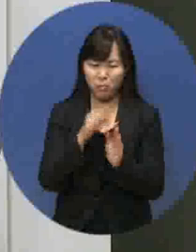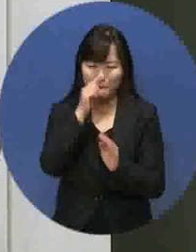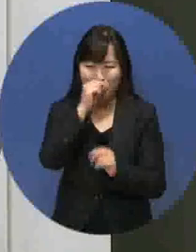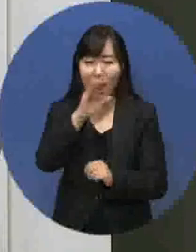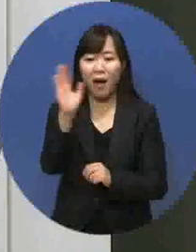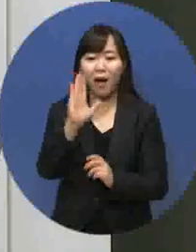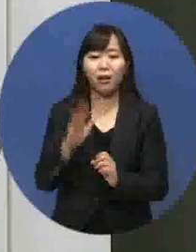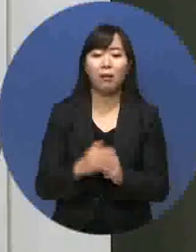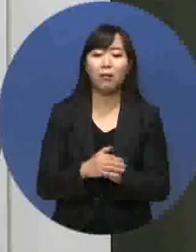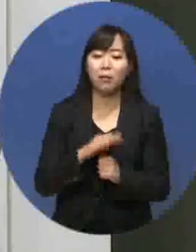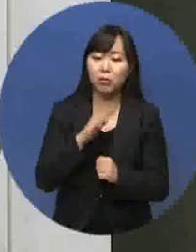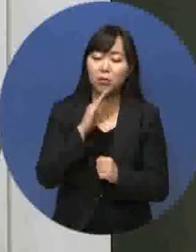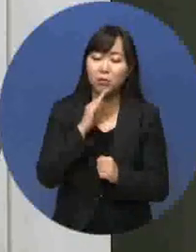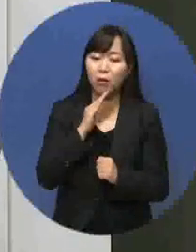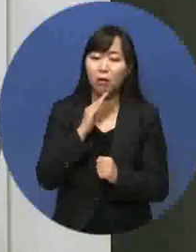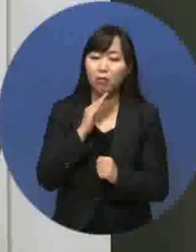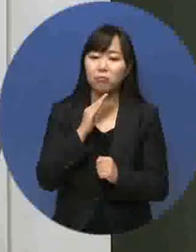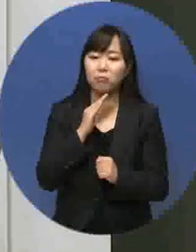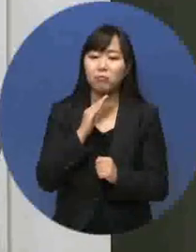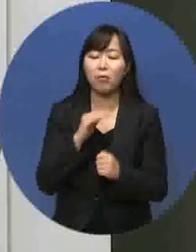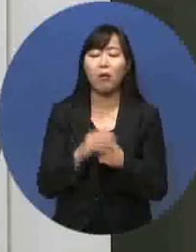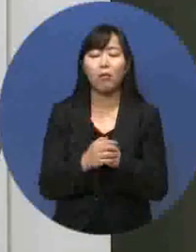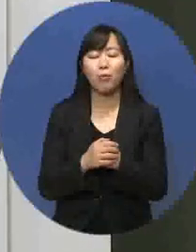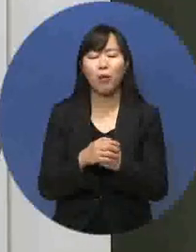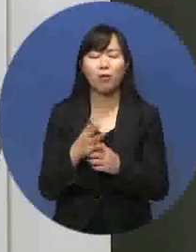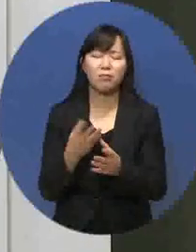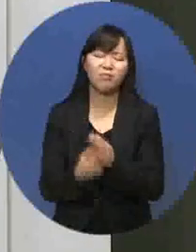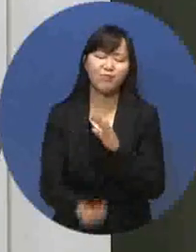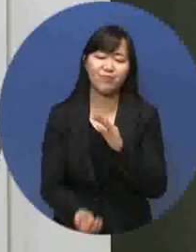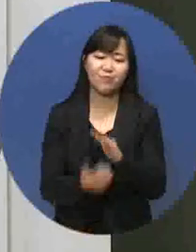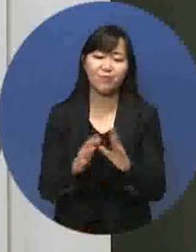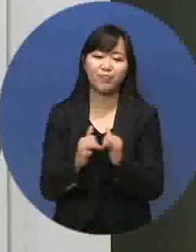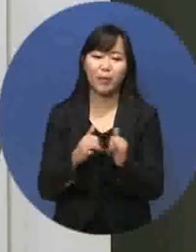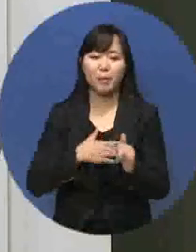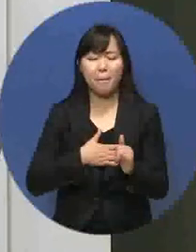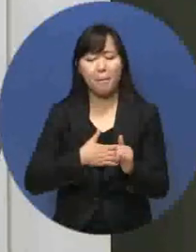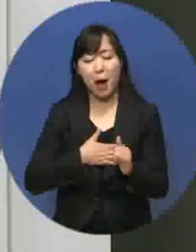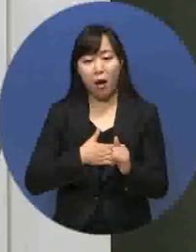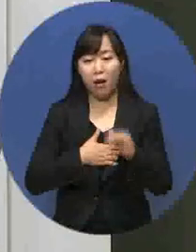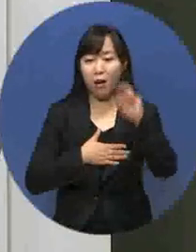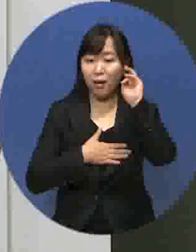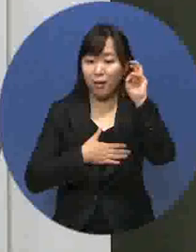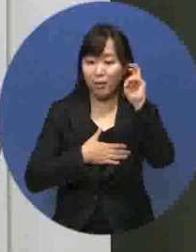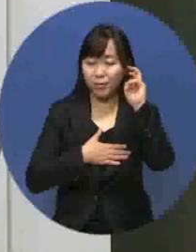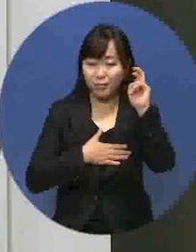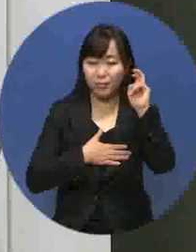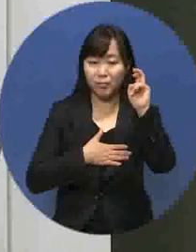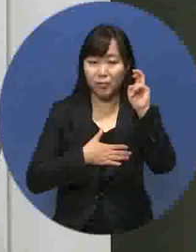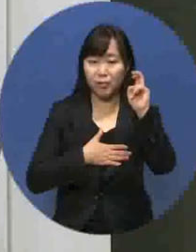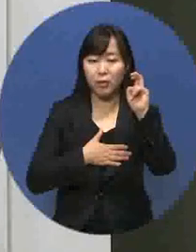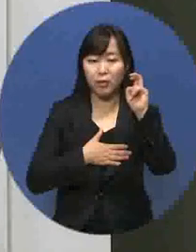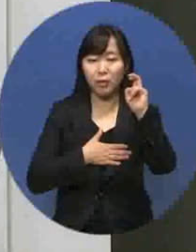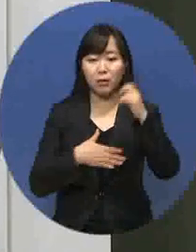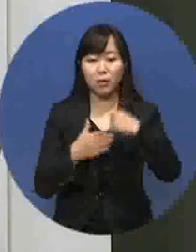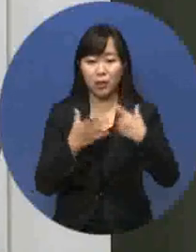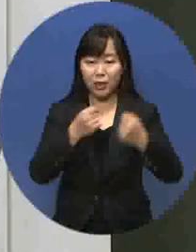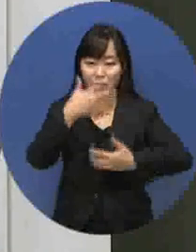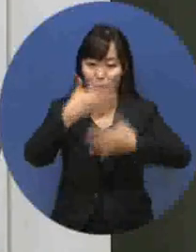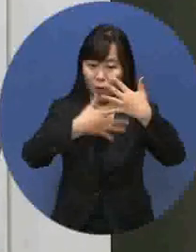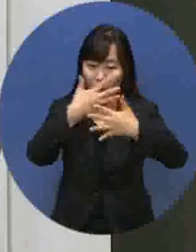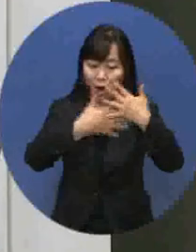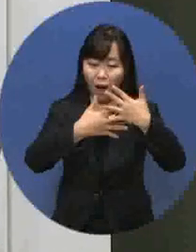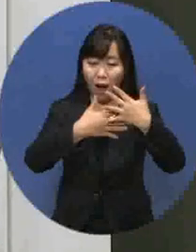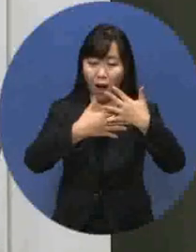게 아니라 아주 이제 숙달된 국민들의 정서가 아니었나. 그래서도 이런